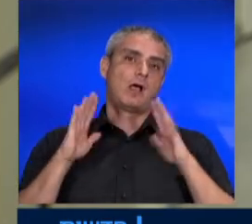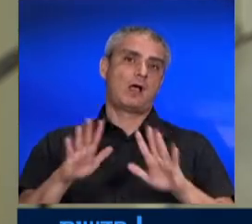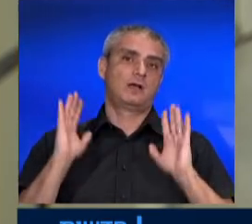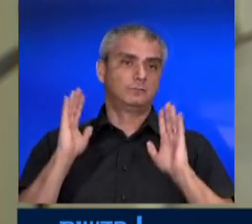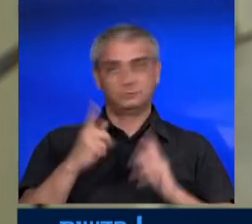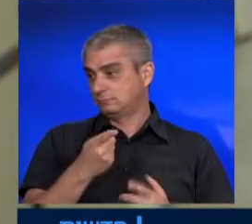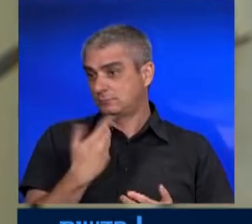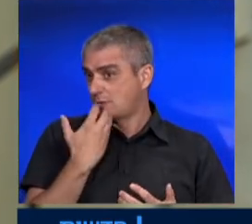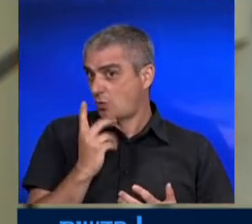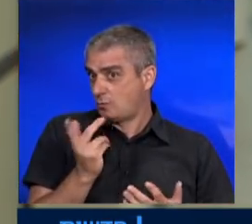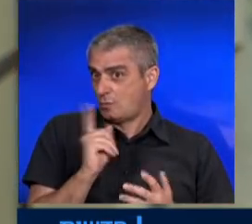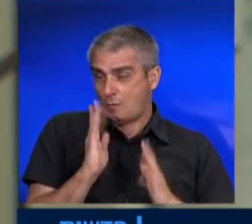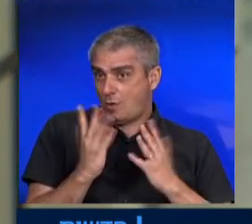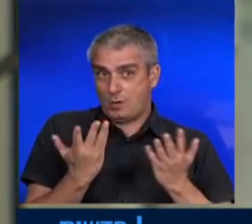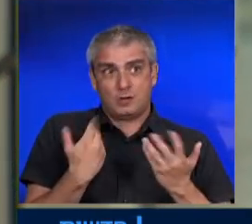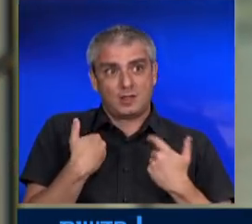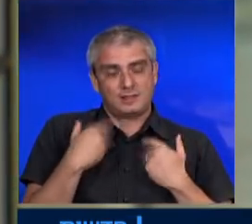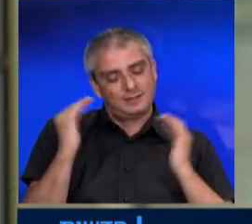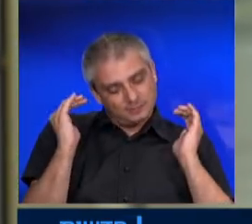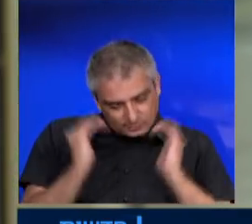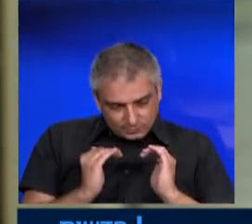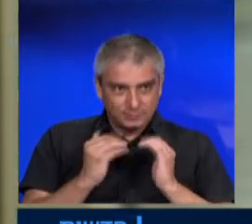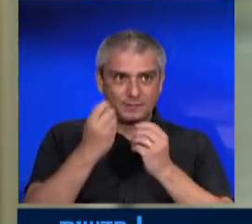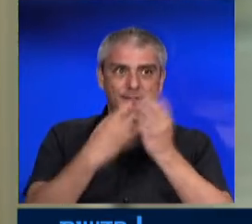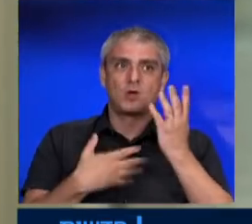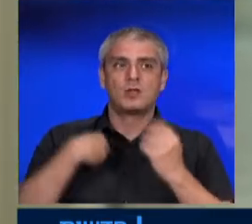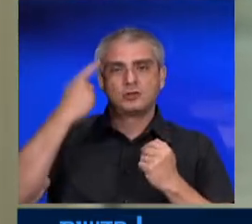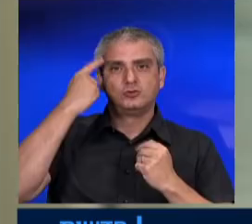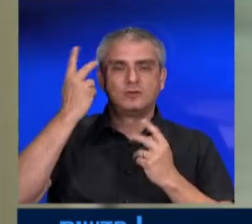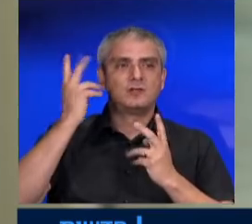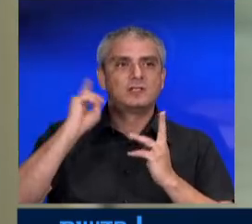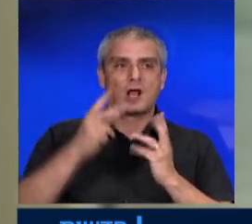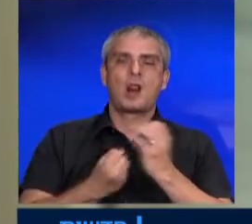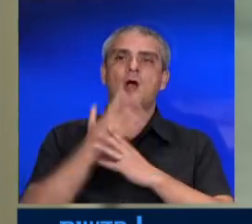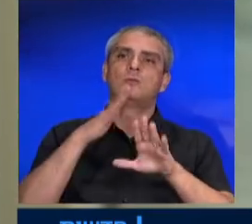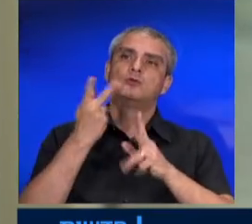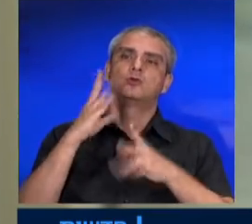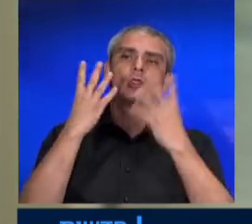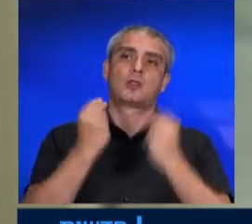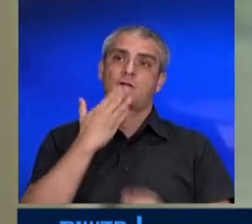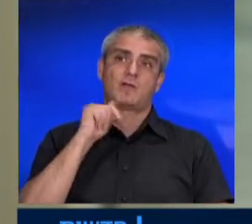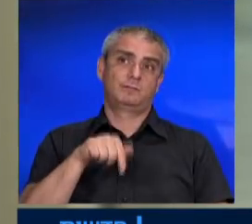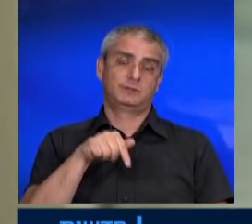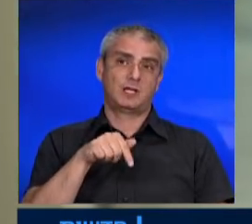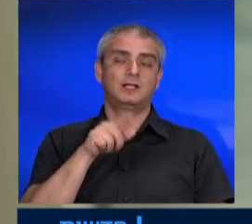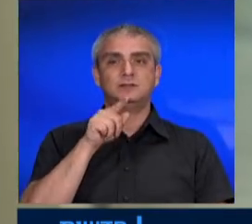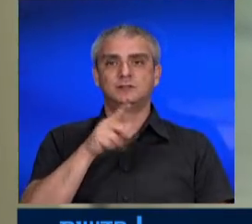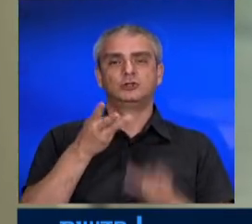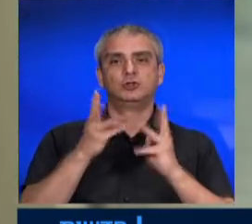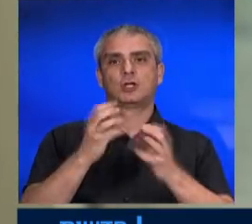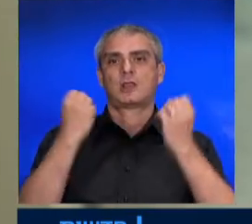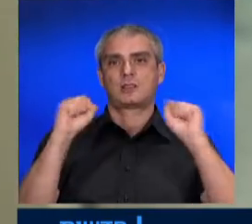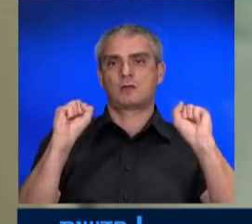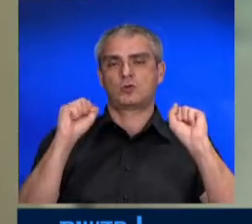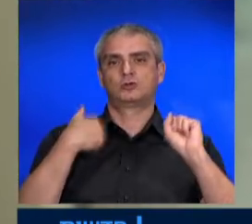לא רע, אני הייתי מקטין קצת את הפירוט. אני חושב שיכלה לקום ממשלה הרבה יותר טובה בישראל. זו השיטה הדמוקרטית